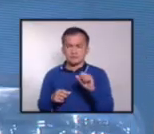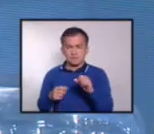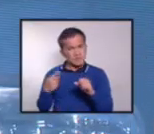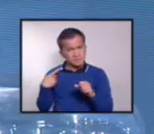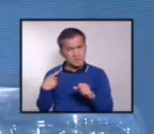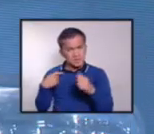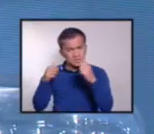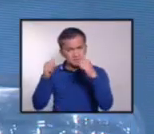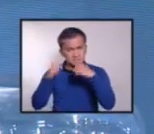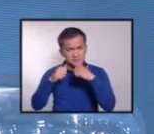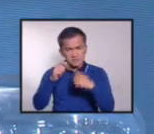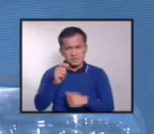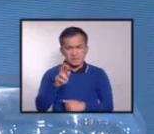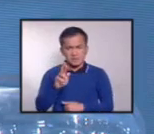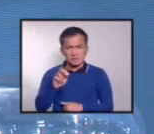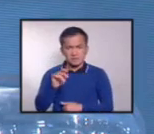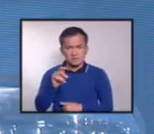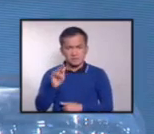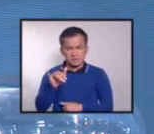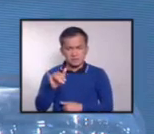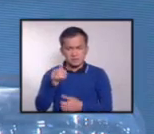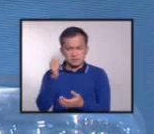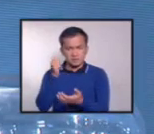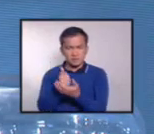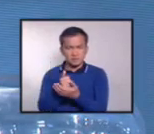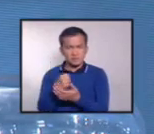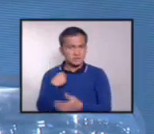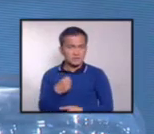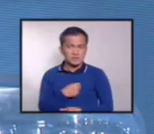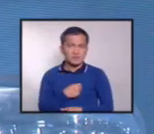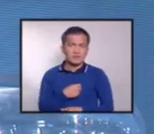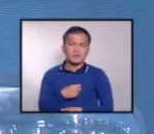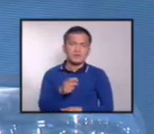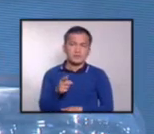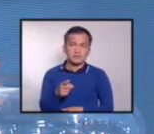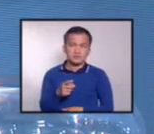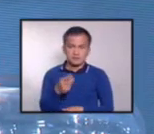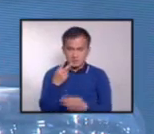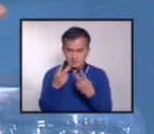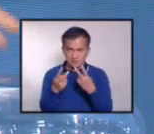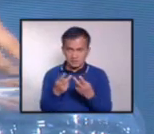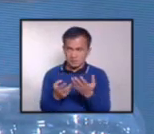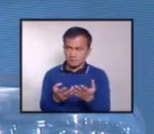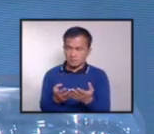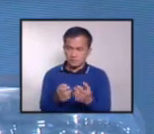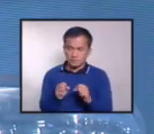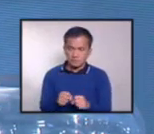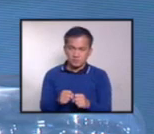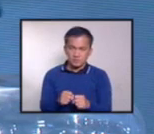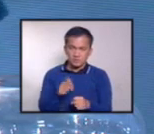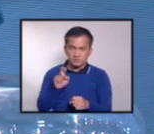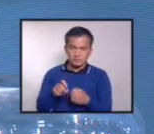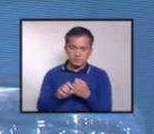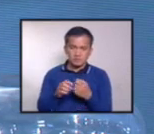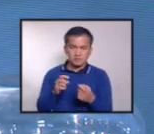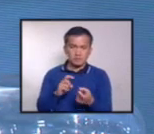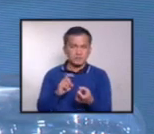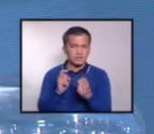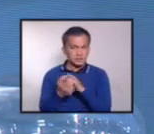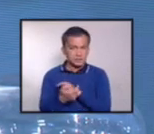na nandyan na inaprobahan na ng Senado na sa tingin mo ay dapat ibaligtarin